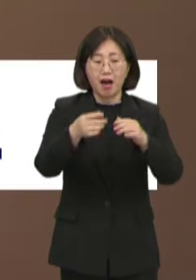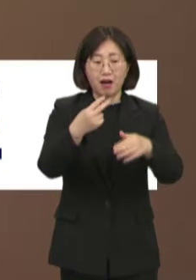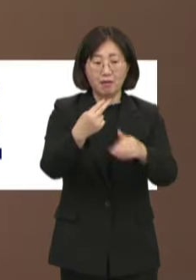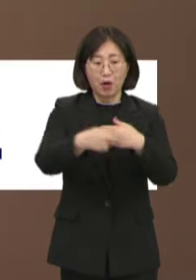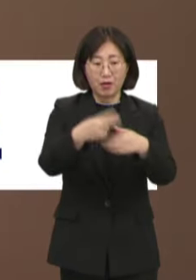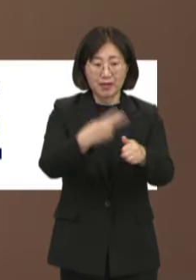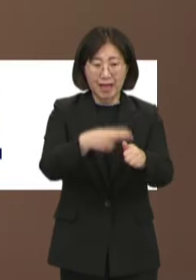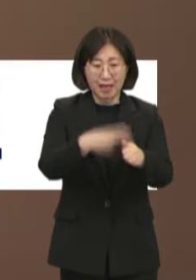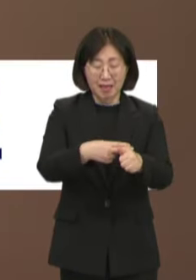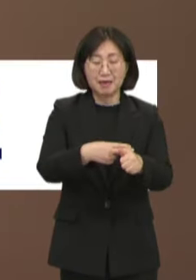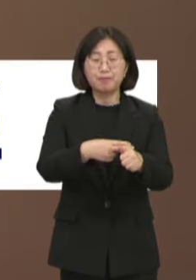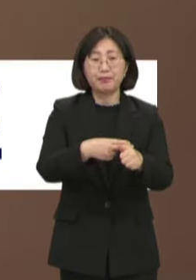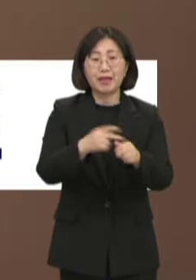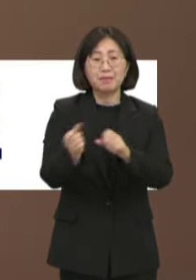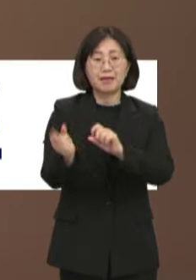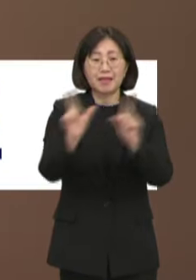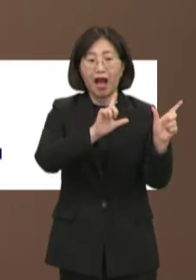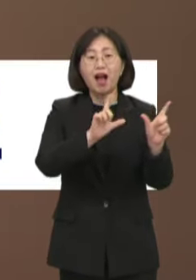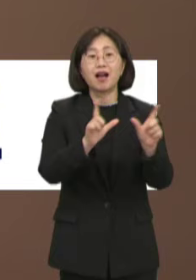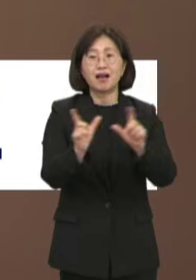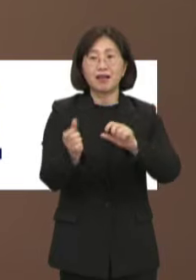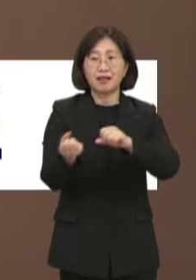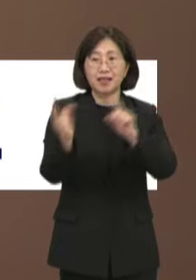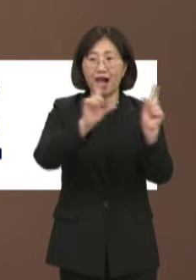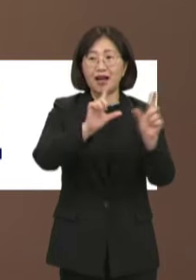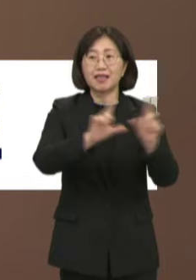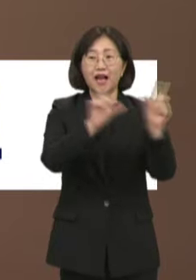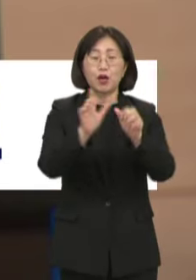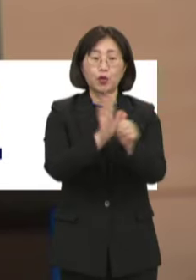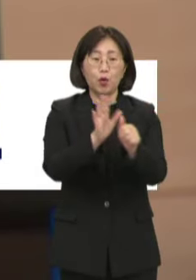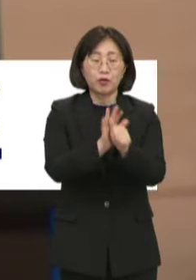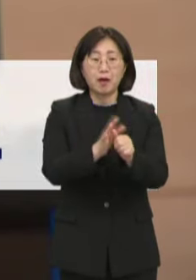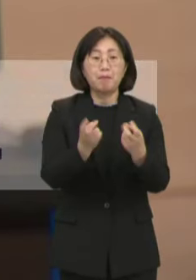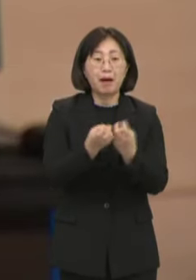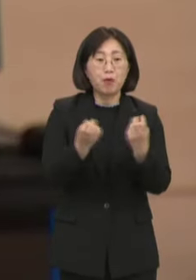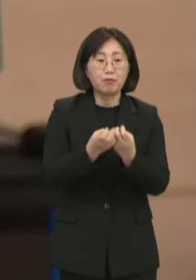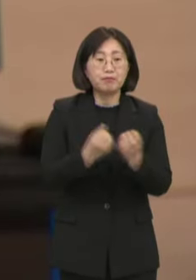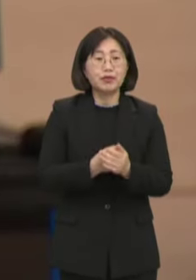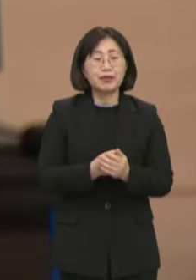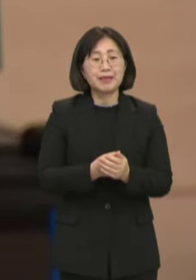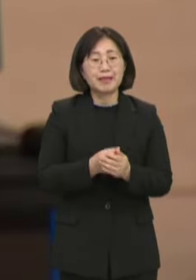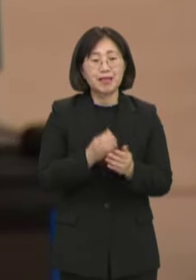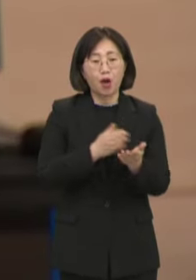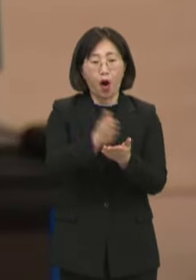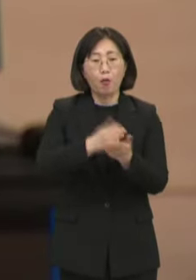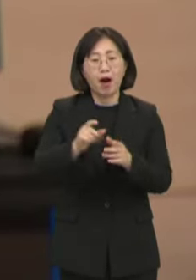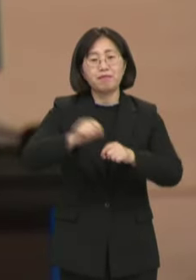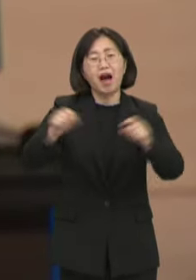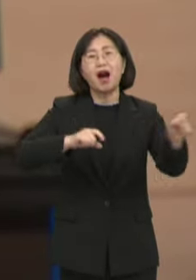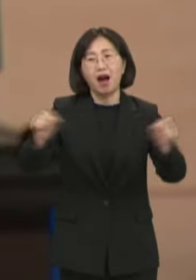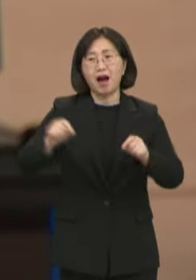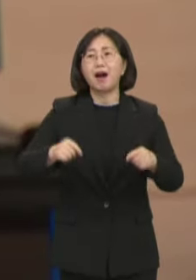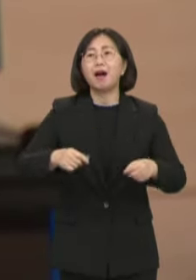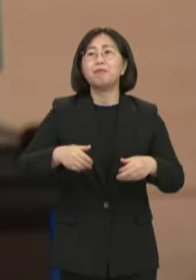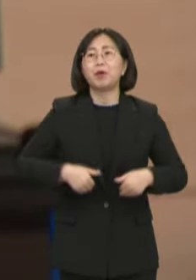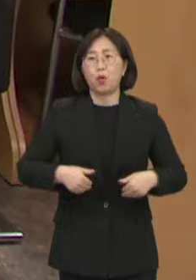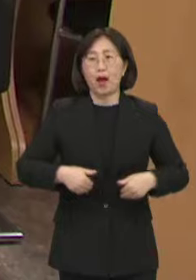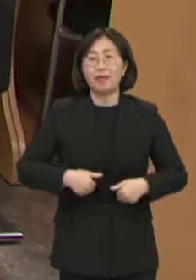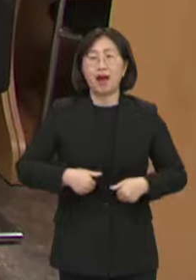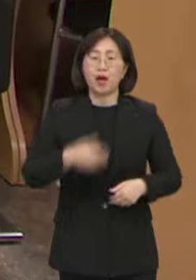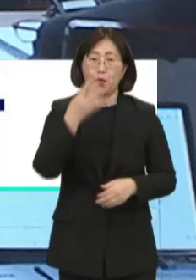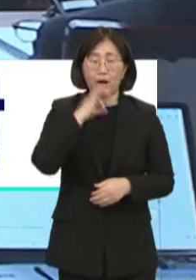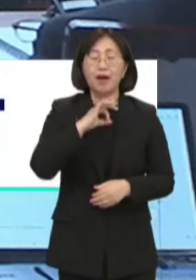의사 증원이 아닌 효율적인 배분을 통해 해결해야 한다며 원점에서 새롭게 고민해야 한다고 강조했습니다.